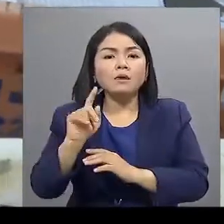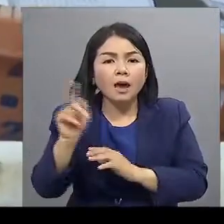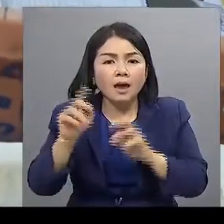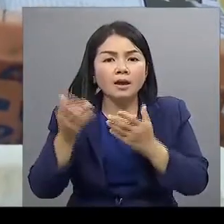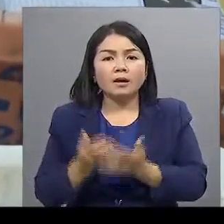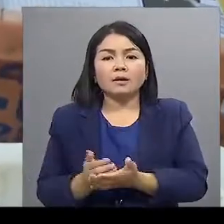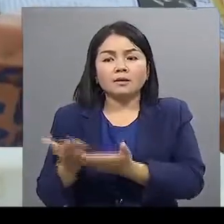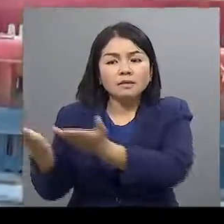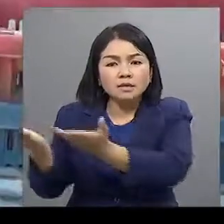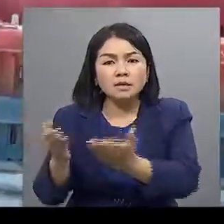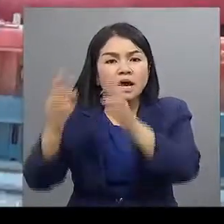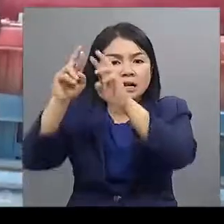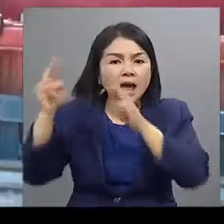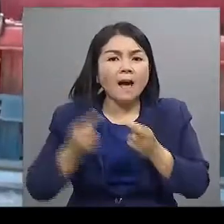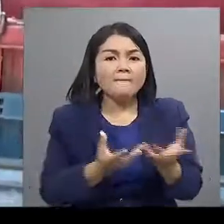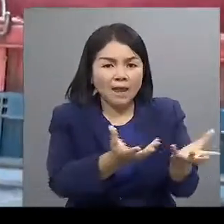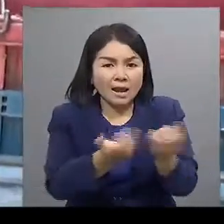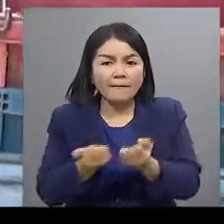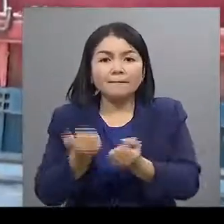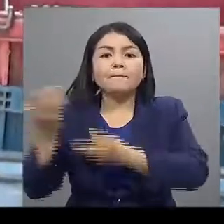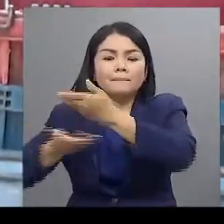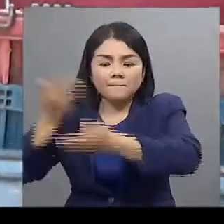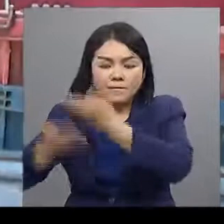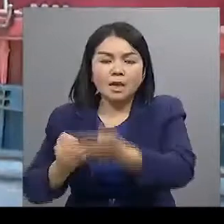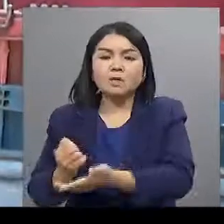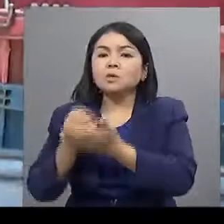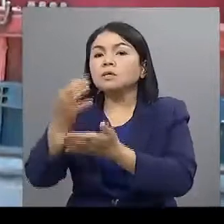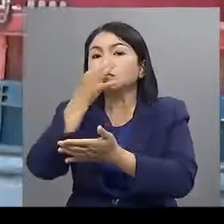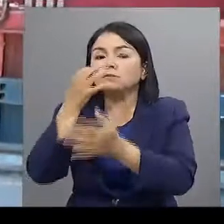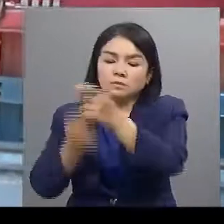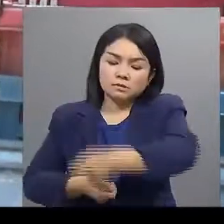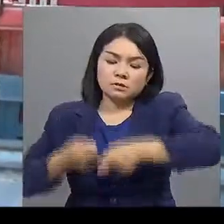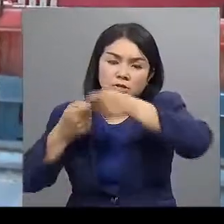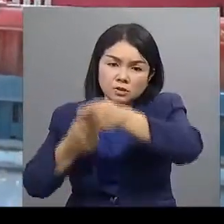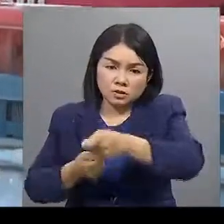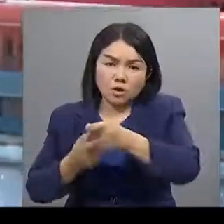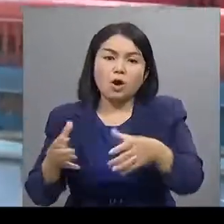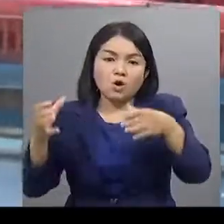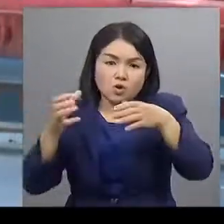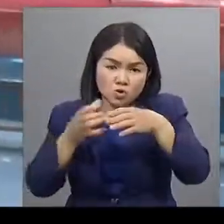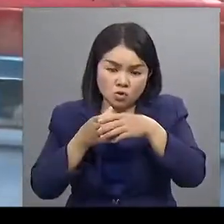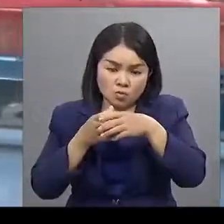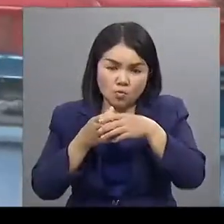หญ่รับซื้อผลผลิตช่วยเหลือกลุ่มชาวสวนที่มีการรวมตัวเป็นกลุ่มแปลงใหญ่